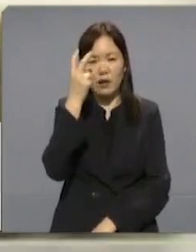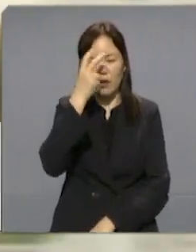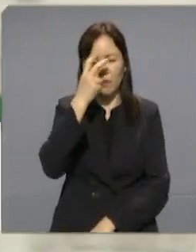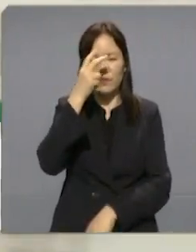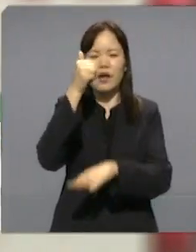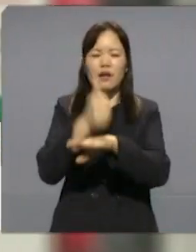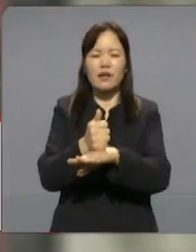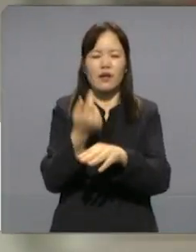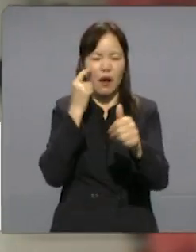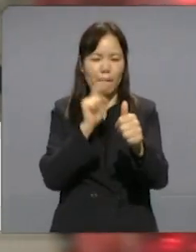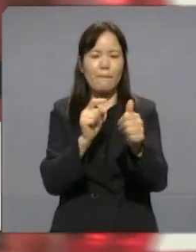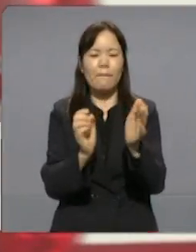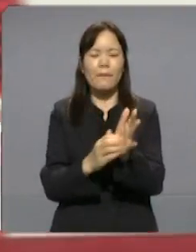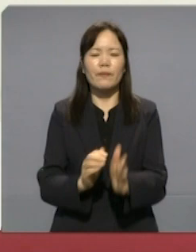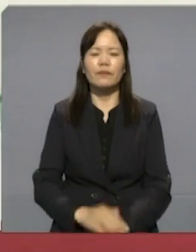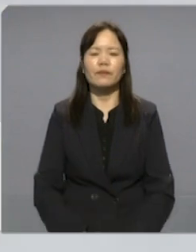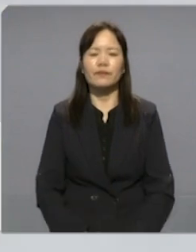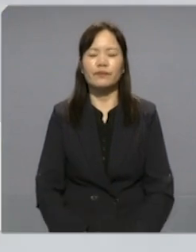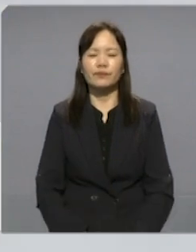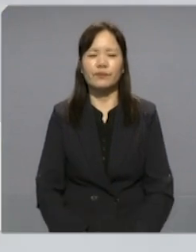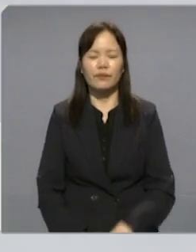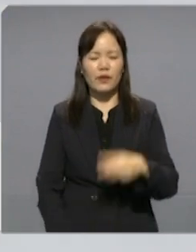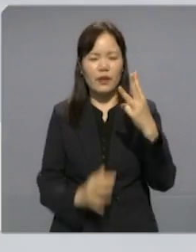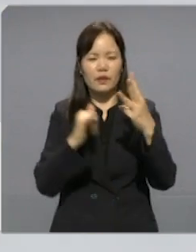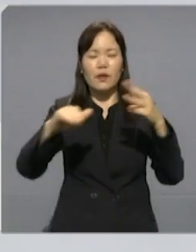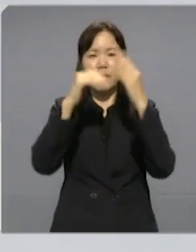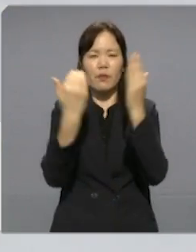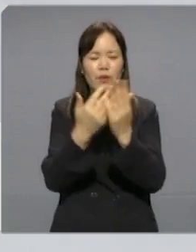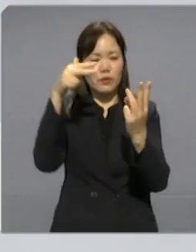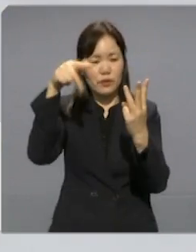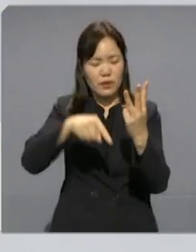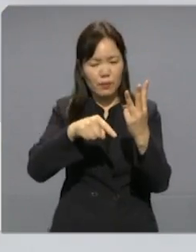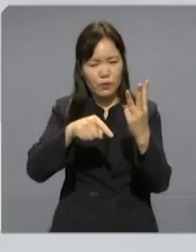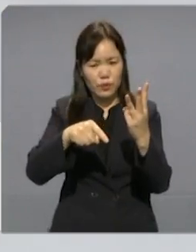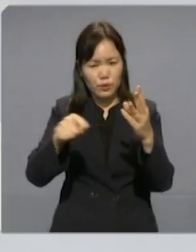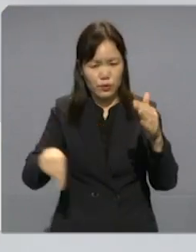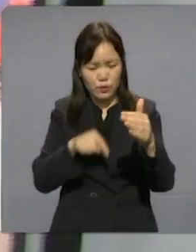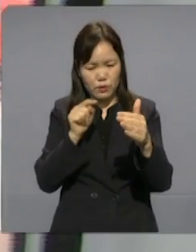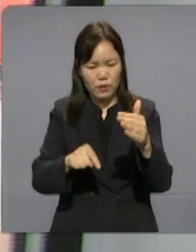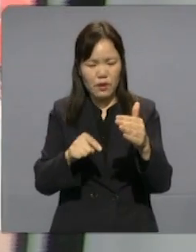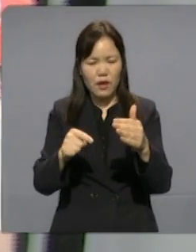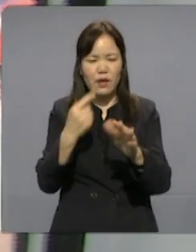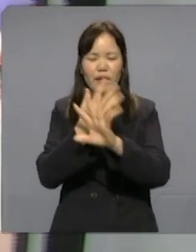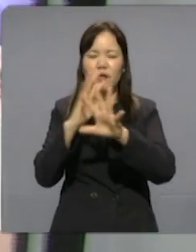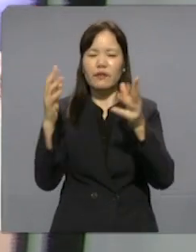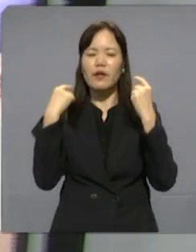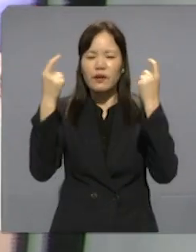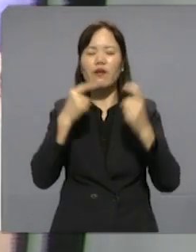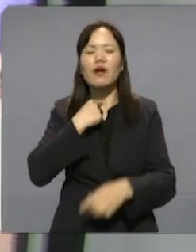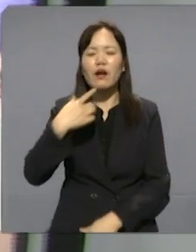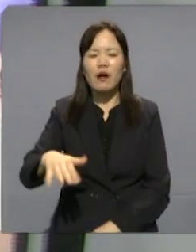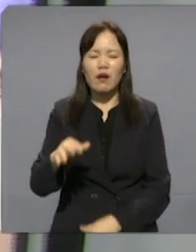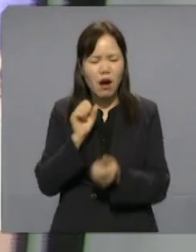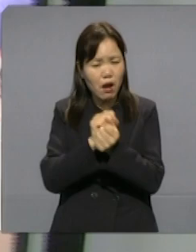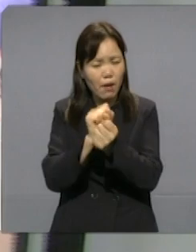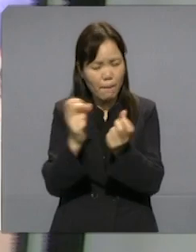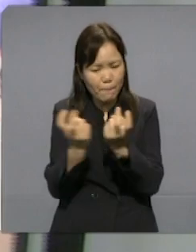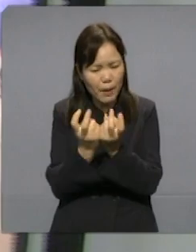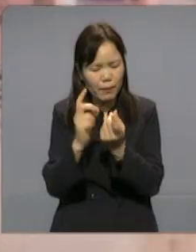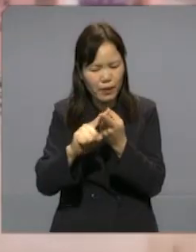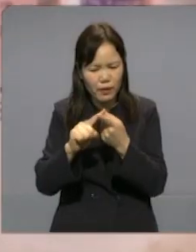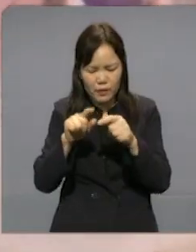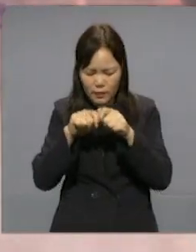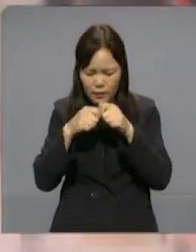양성으로 확인됐습니다. 3명 모두 3주 이내에 해외 여행력이 없으며 방역당국은 감염 경로 등에 대한